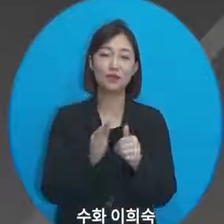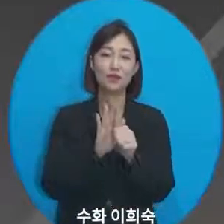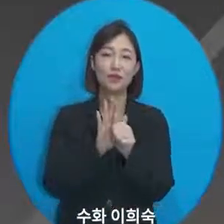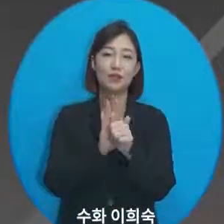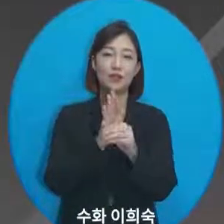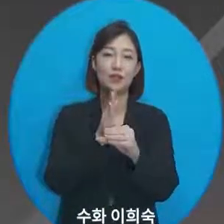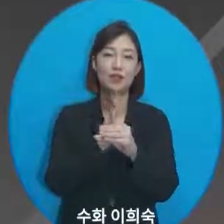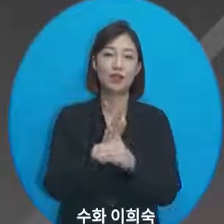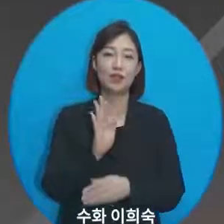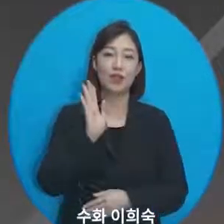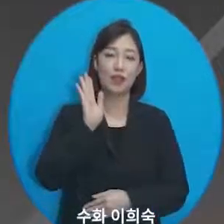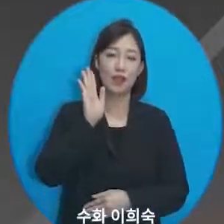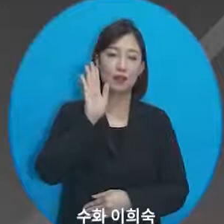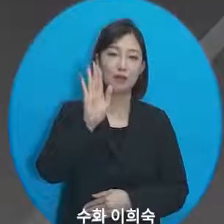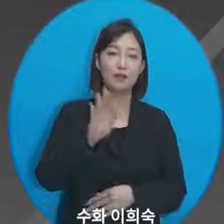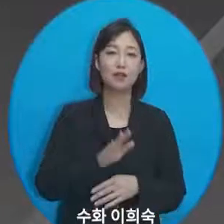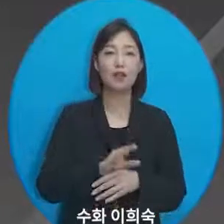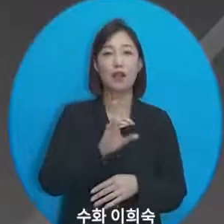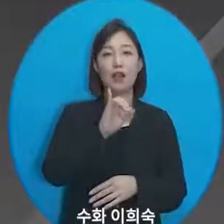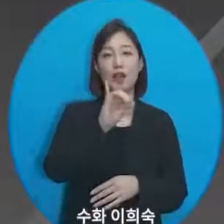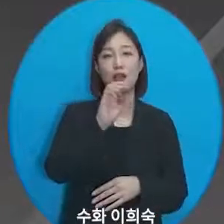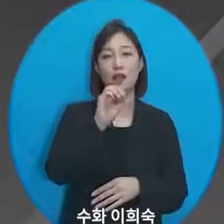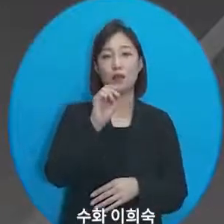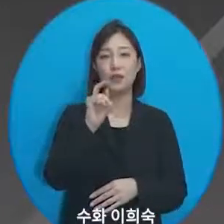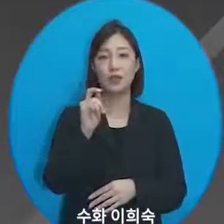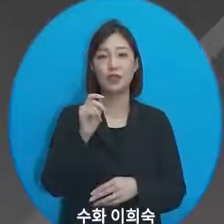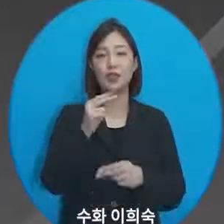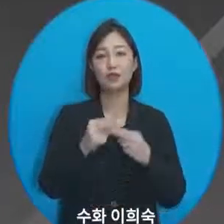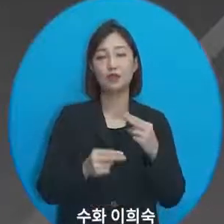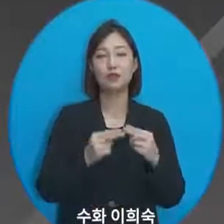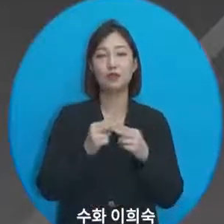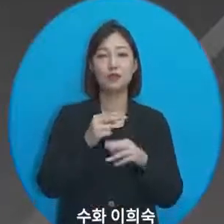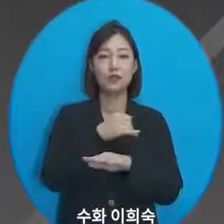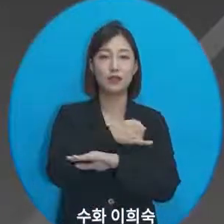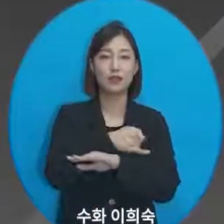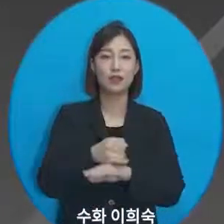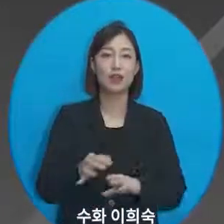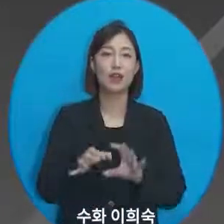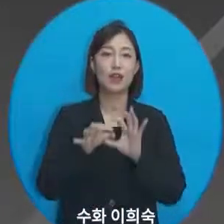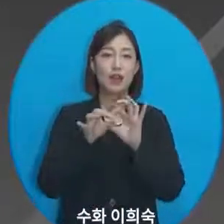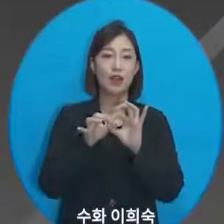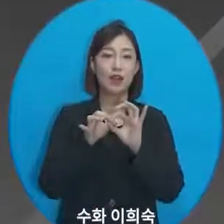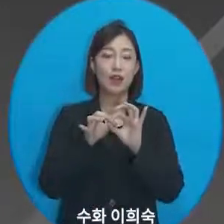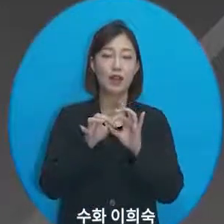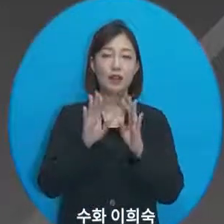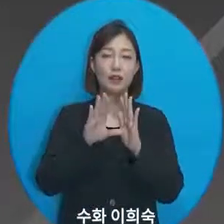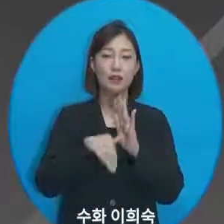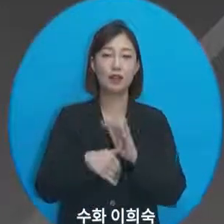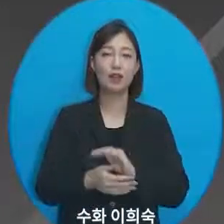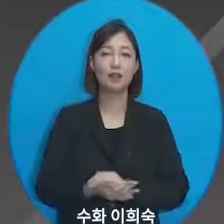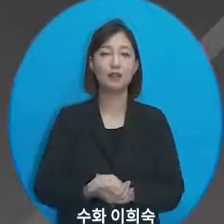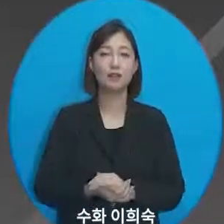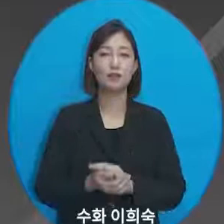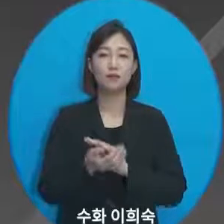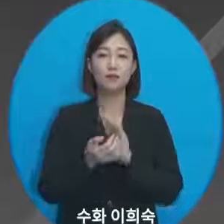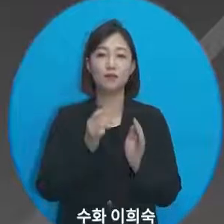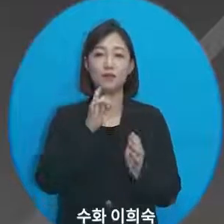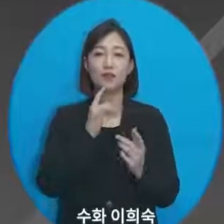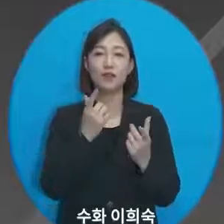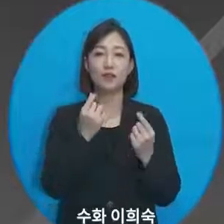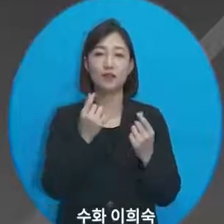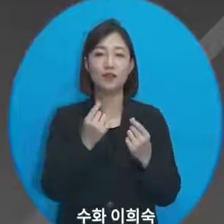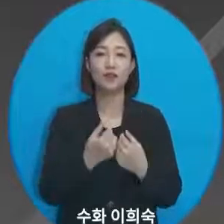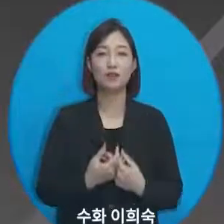더 나아가 IoT를 유니버셜 디자인과 접목한다면 그런 앞에서 이제 그런 센서를 적극